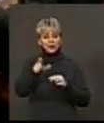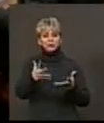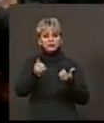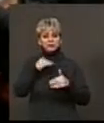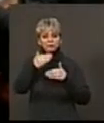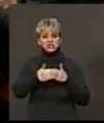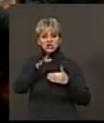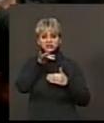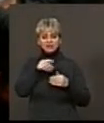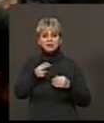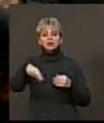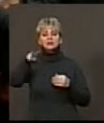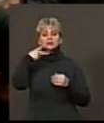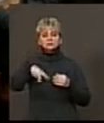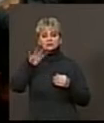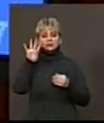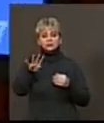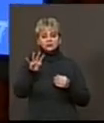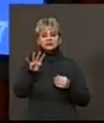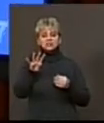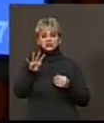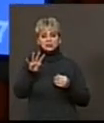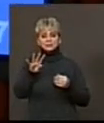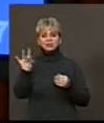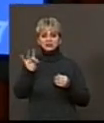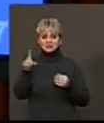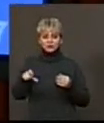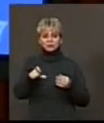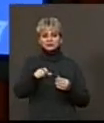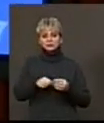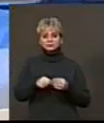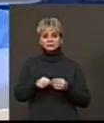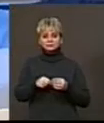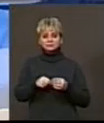уже в ближайшее время. Юлия Сурикова, Тагир Фатахов, Дон-24, Ростов-на-Дону.